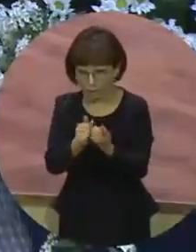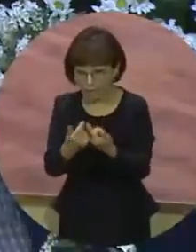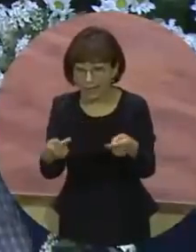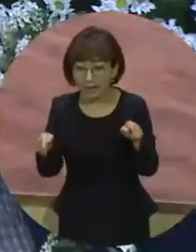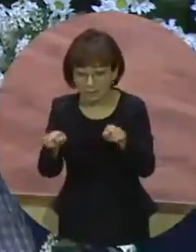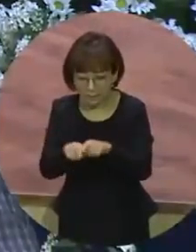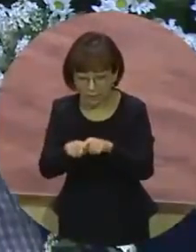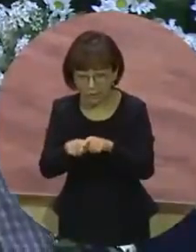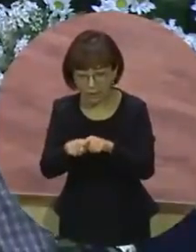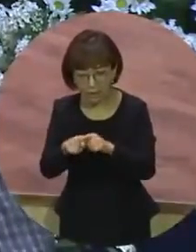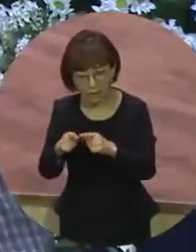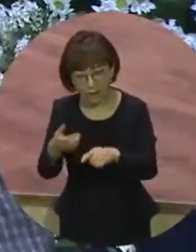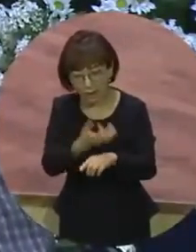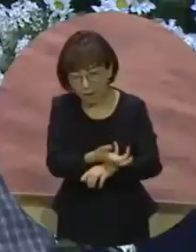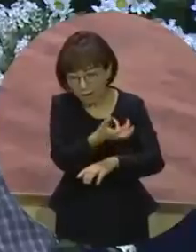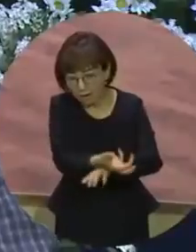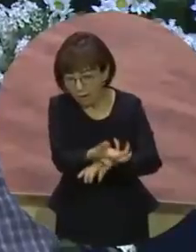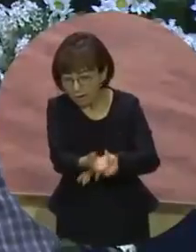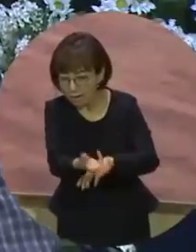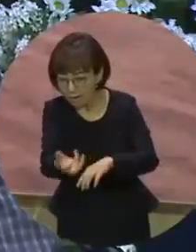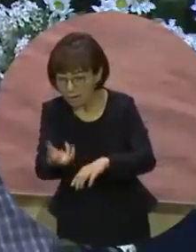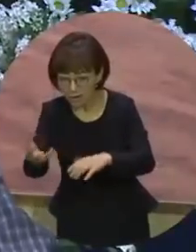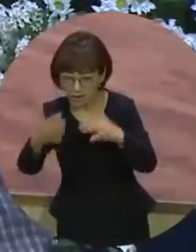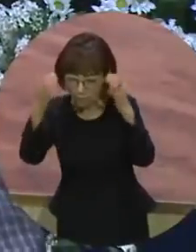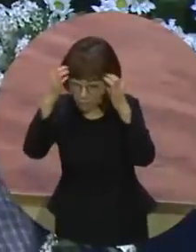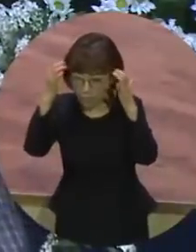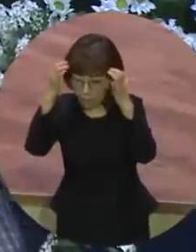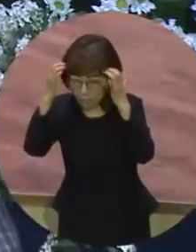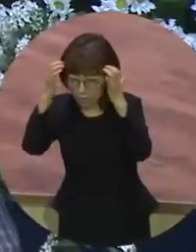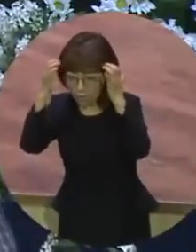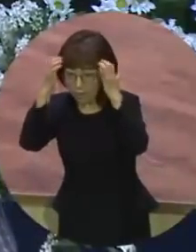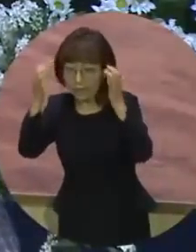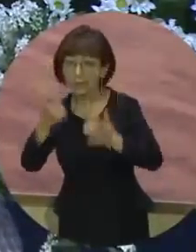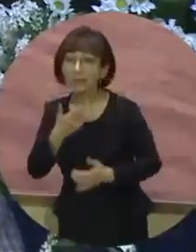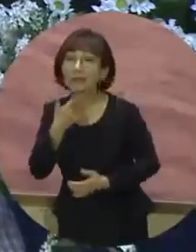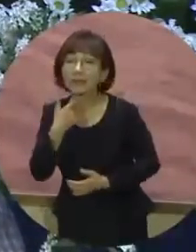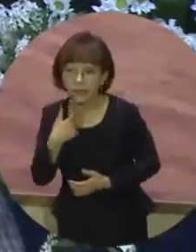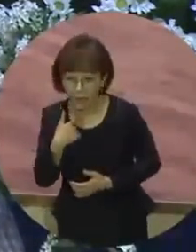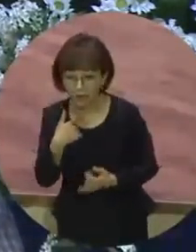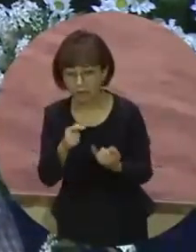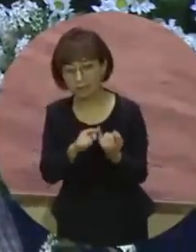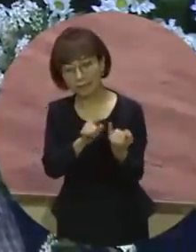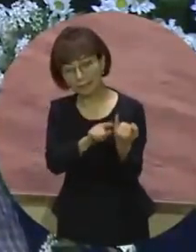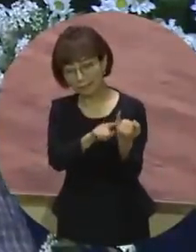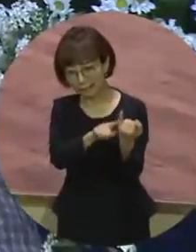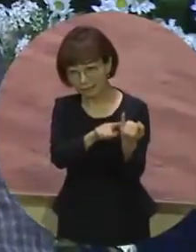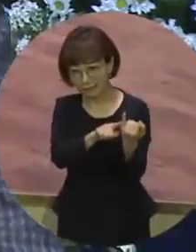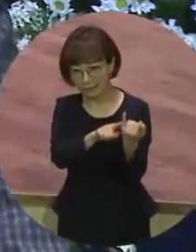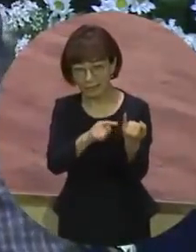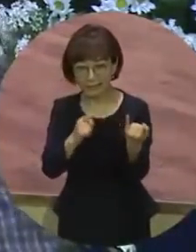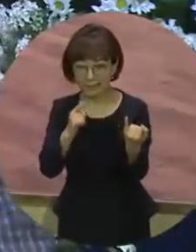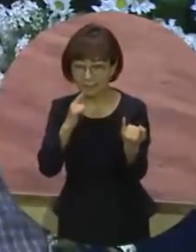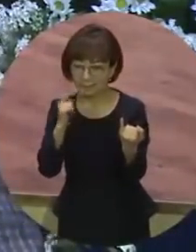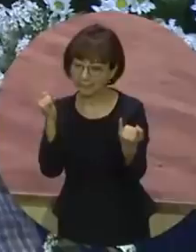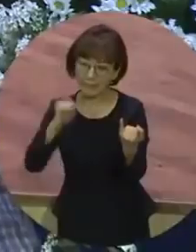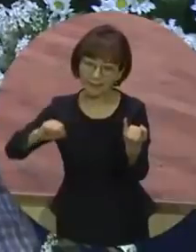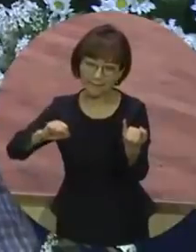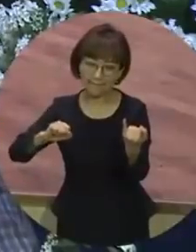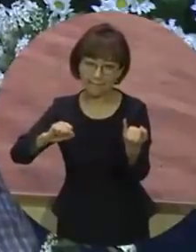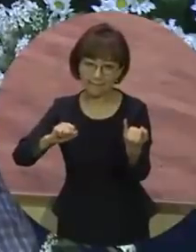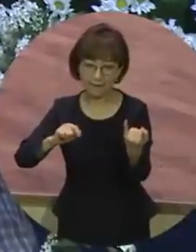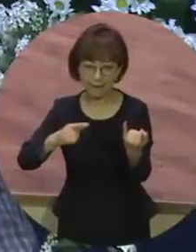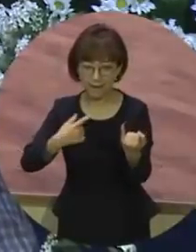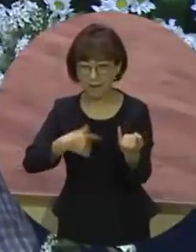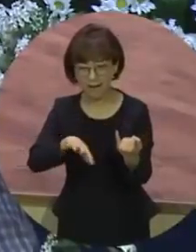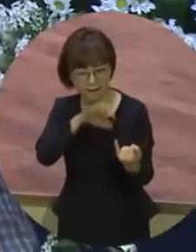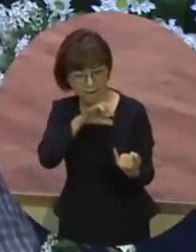얼마나 고난을 많이 겪고 말로 다 할 수 없는 이런 어려움을 당할 때도 한 번도 반항하지 않고 순종하며